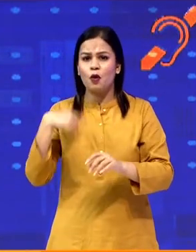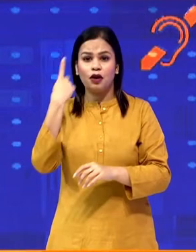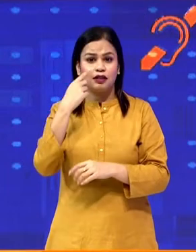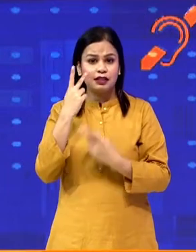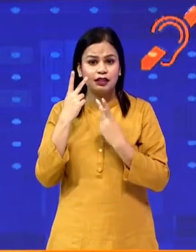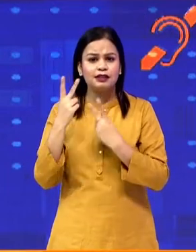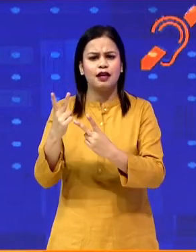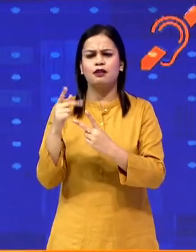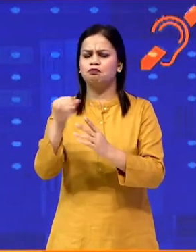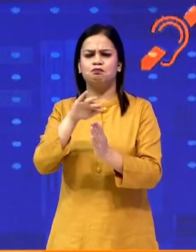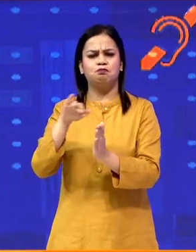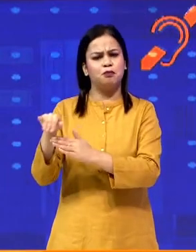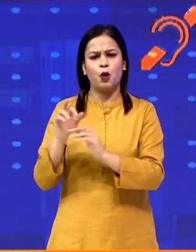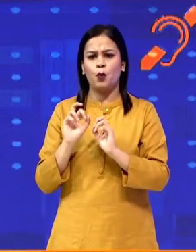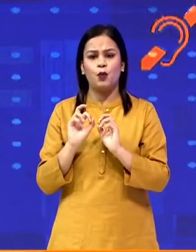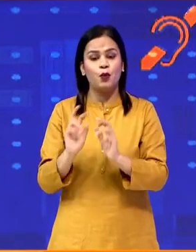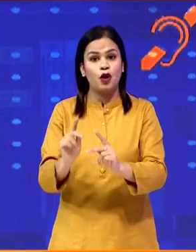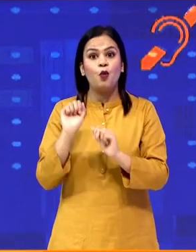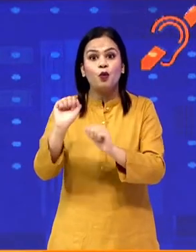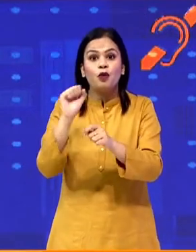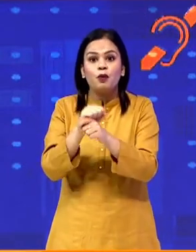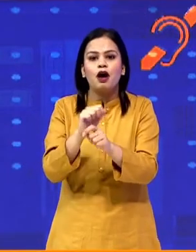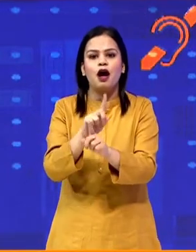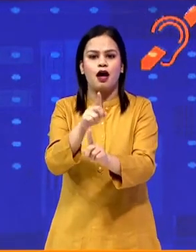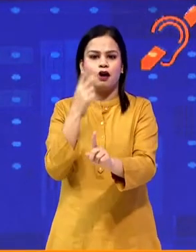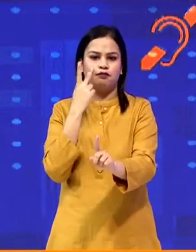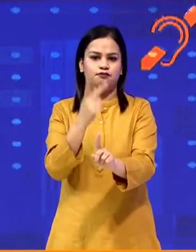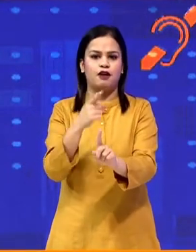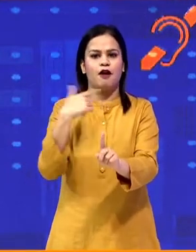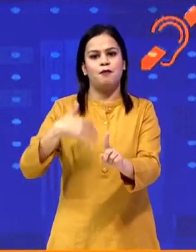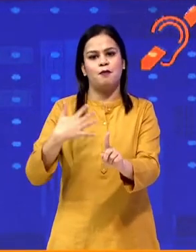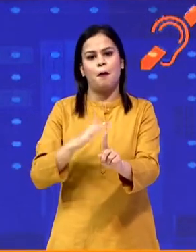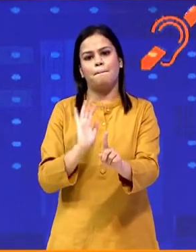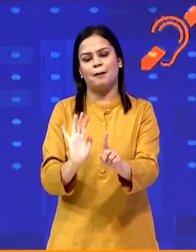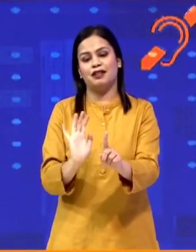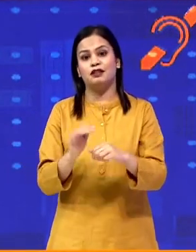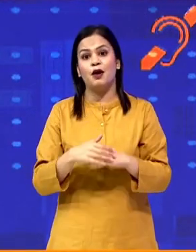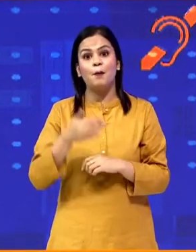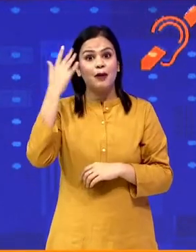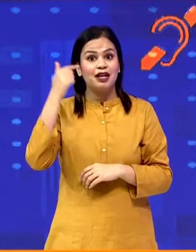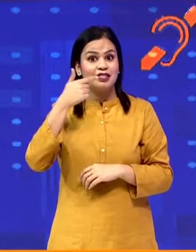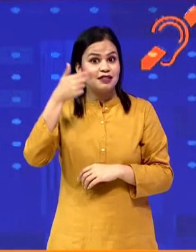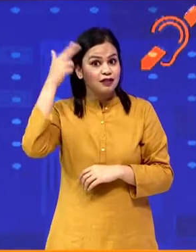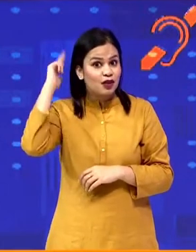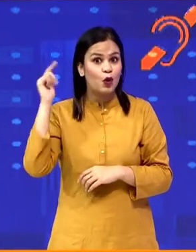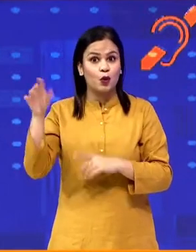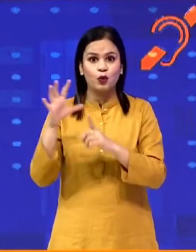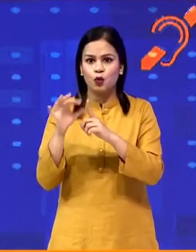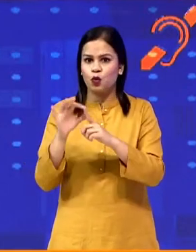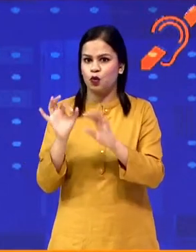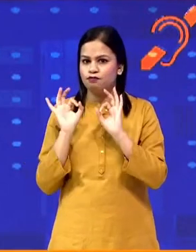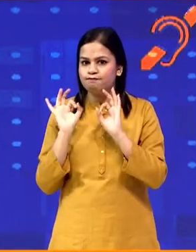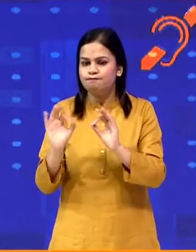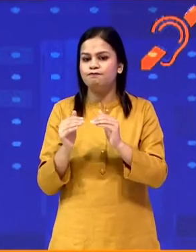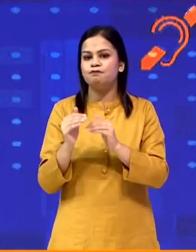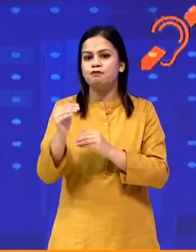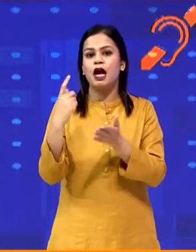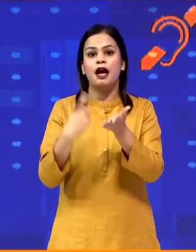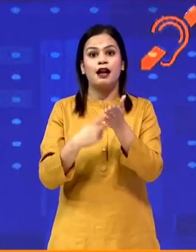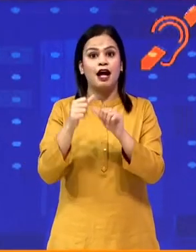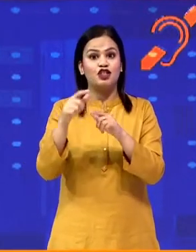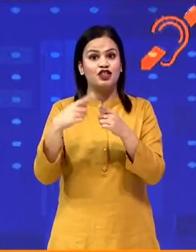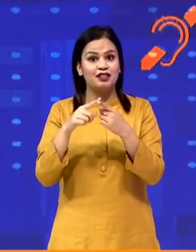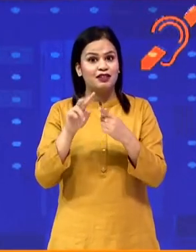नहीं देखूंगा उसका कम देखो इंदिरा गांधी थी हां चलते थे राजीव गांधी थे चलते थे